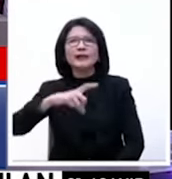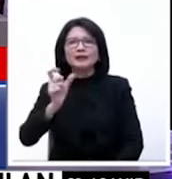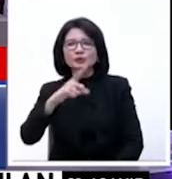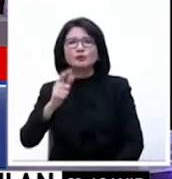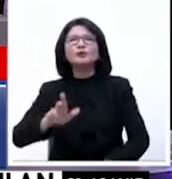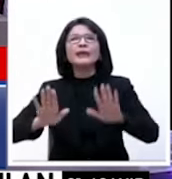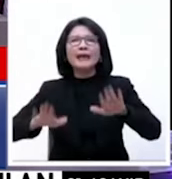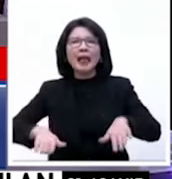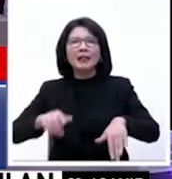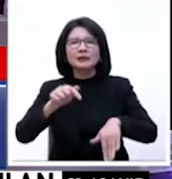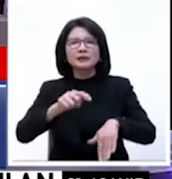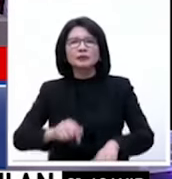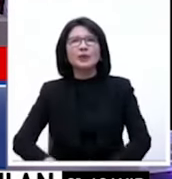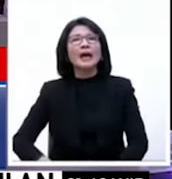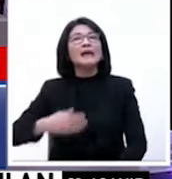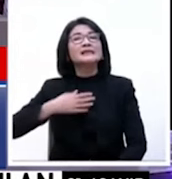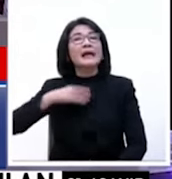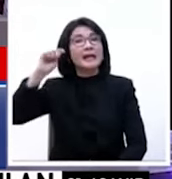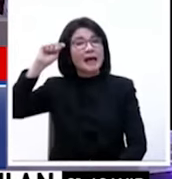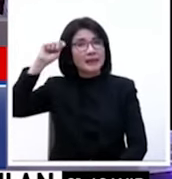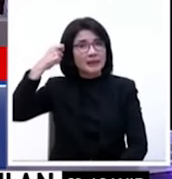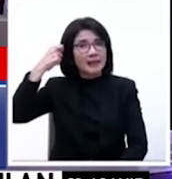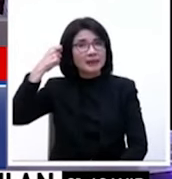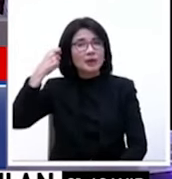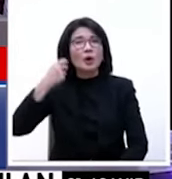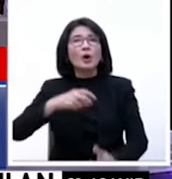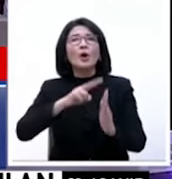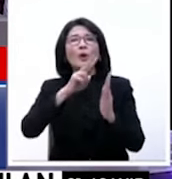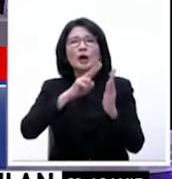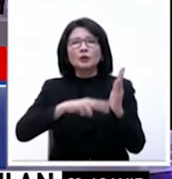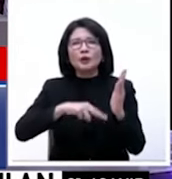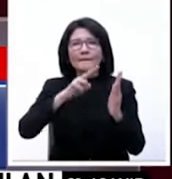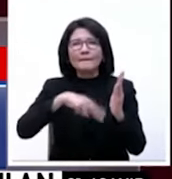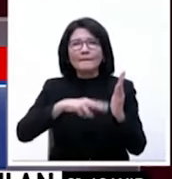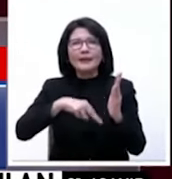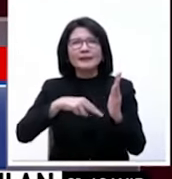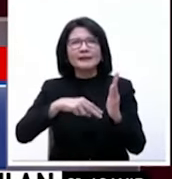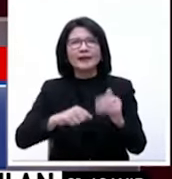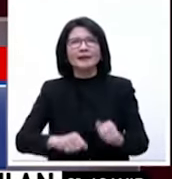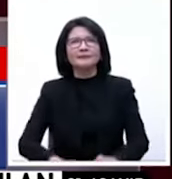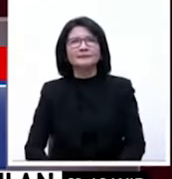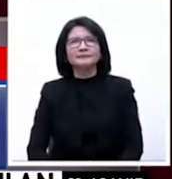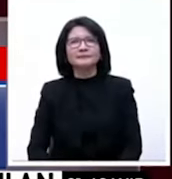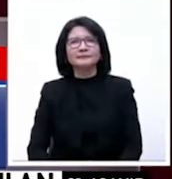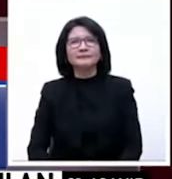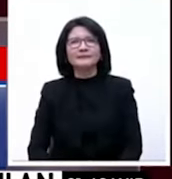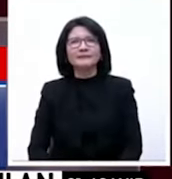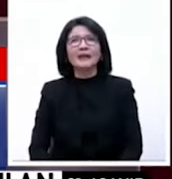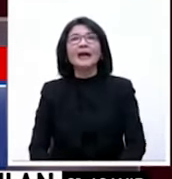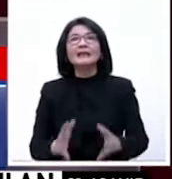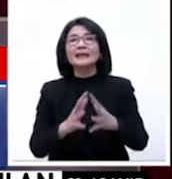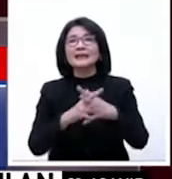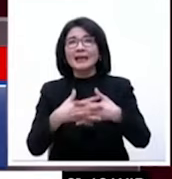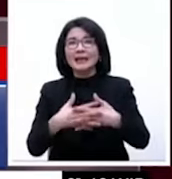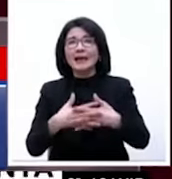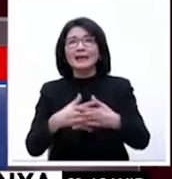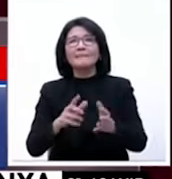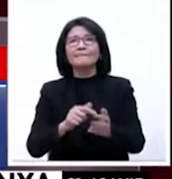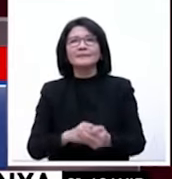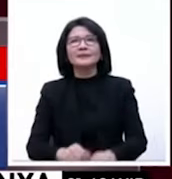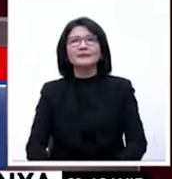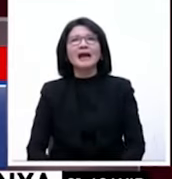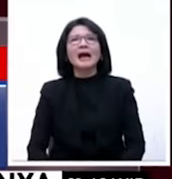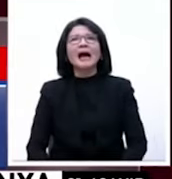huni saya teringat tadi ketika membaca zaharol fasadu fil barri Wal bahr telah